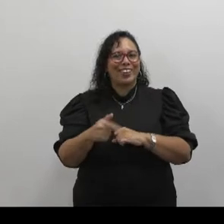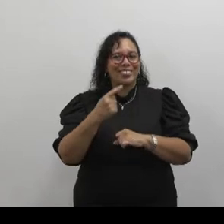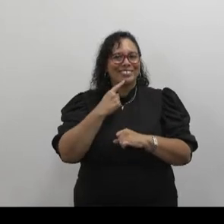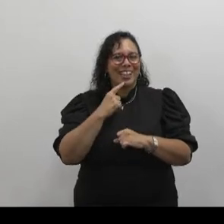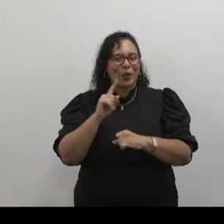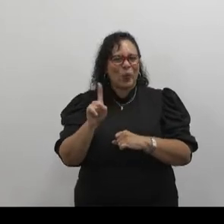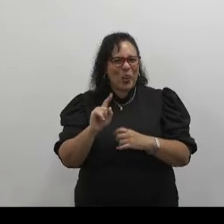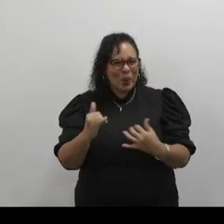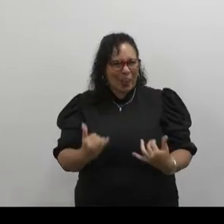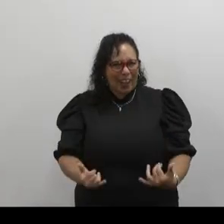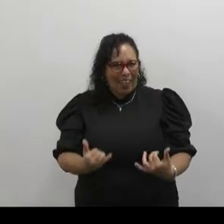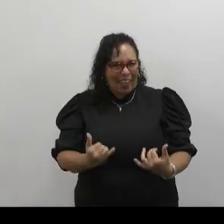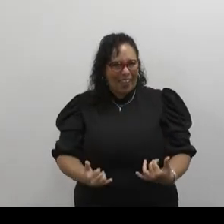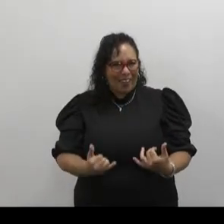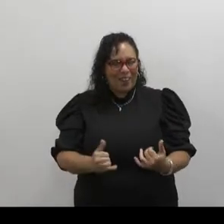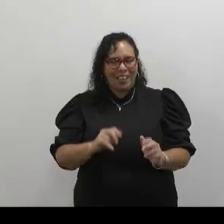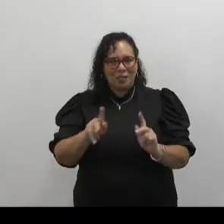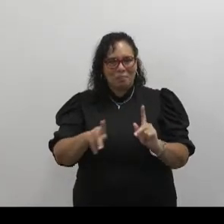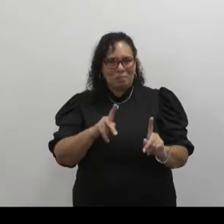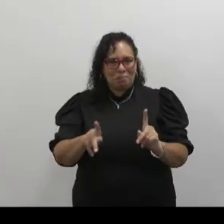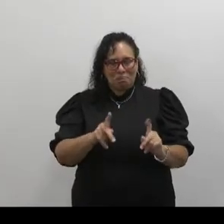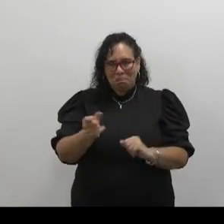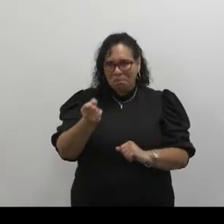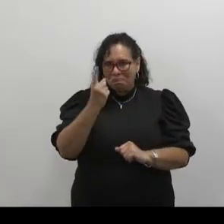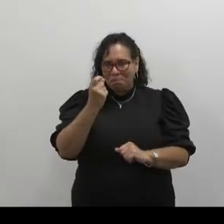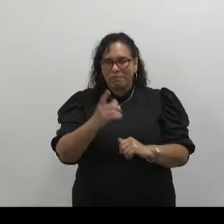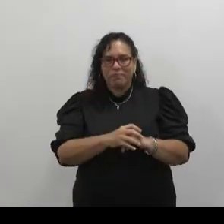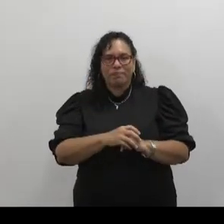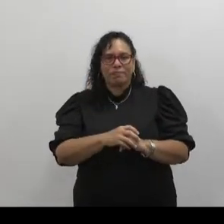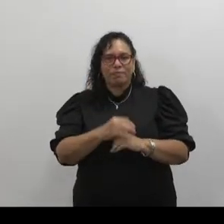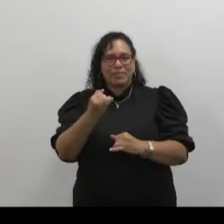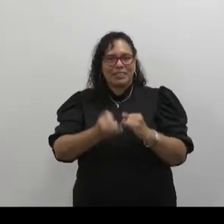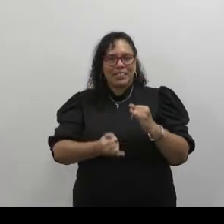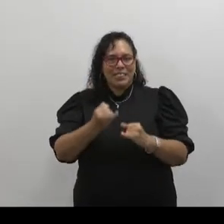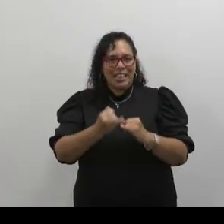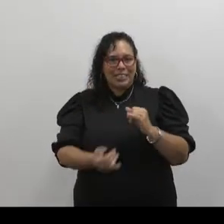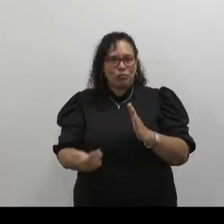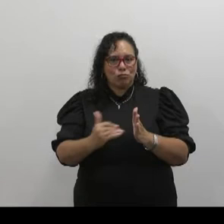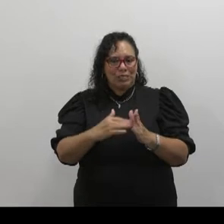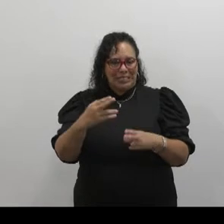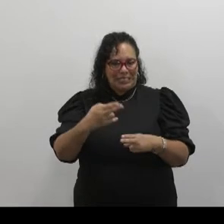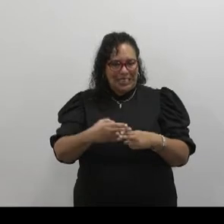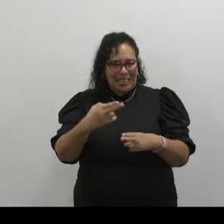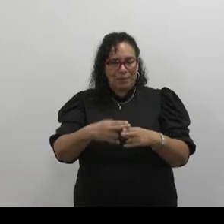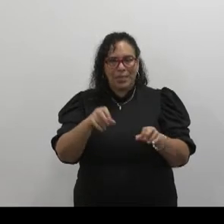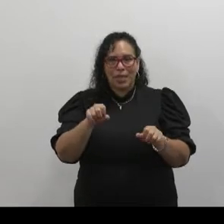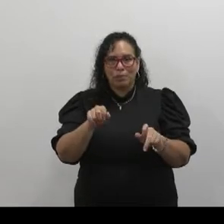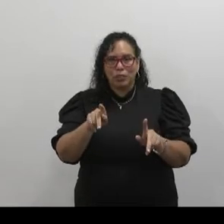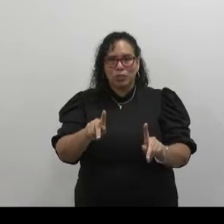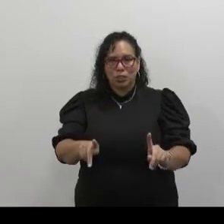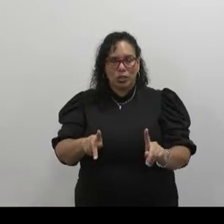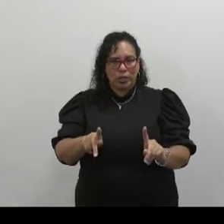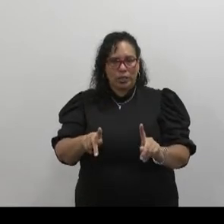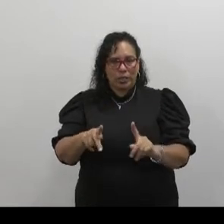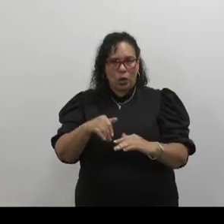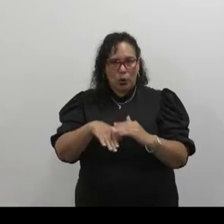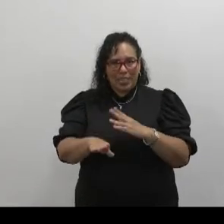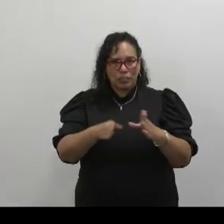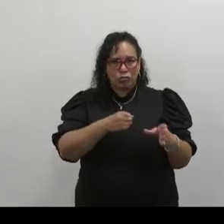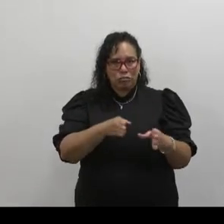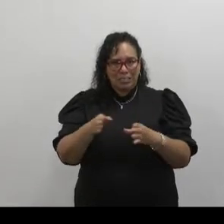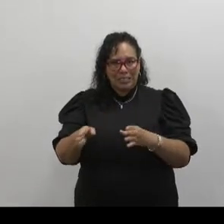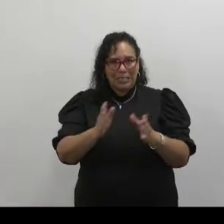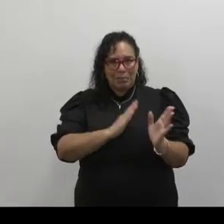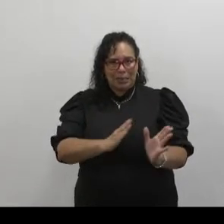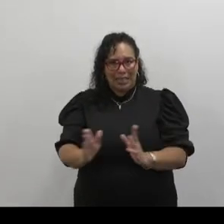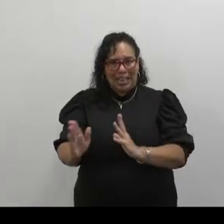dương miên cổ mở râu nâng tăng bạch nam phí phòng một phê lấy nam phí phòng một phê phí tì bằng phật dương nâng miên là tập hợp sẽ đại